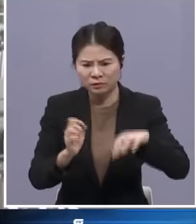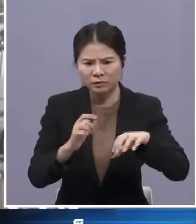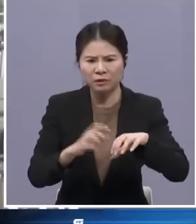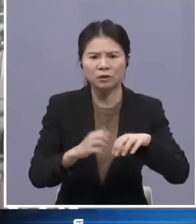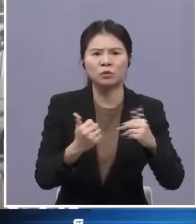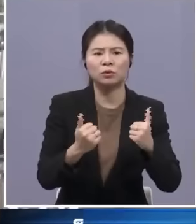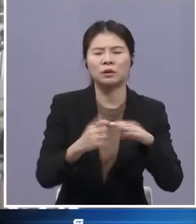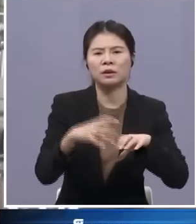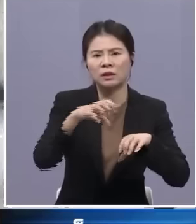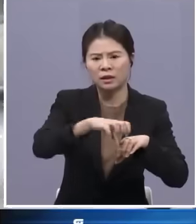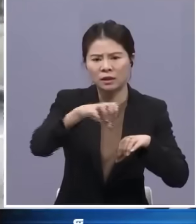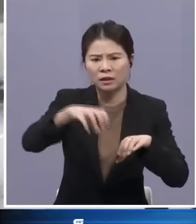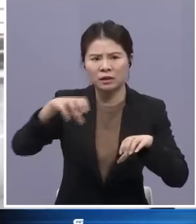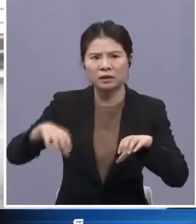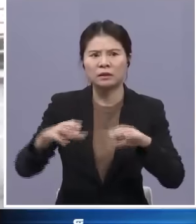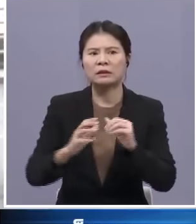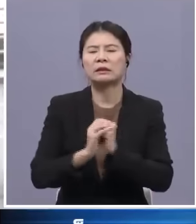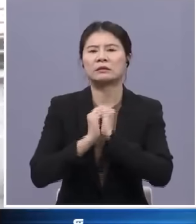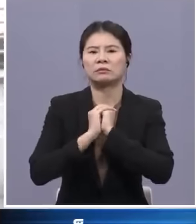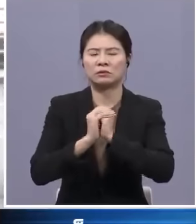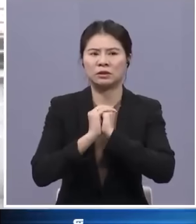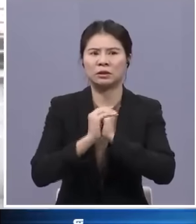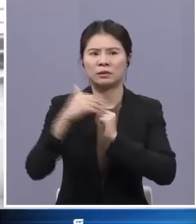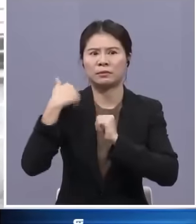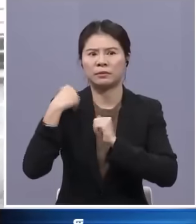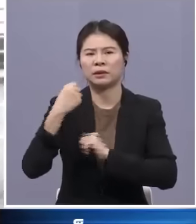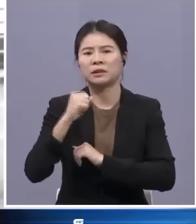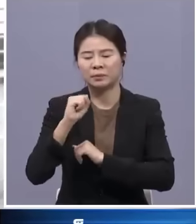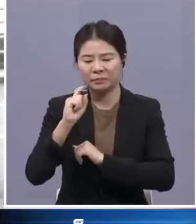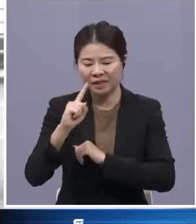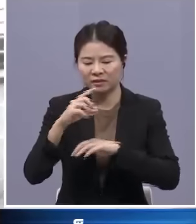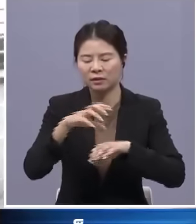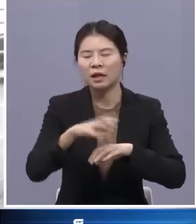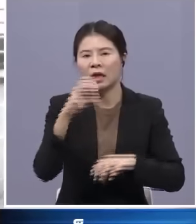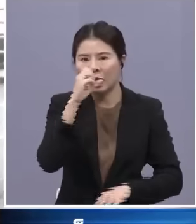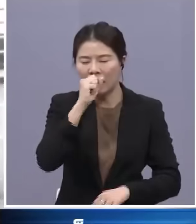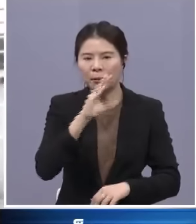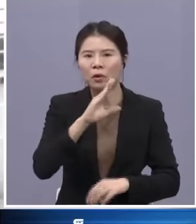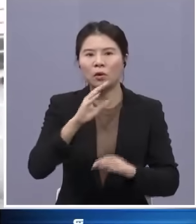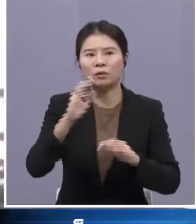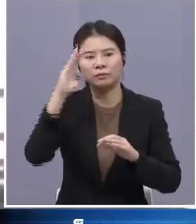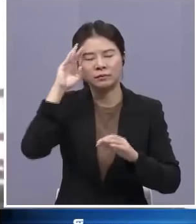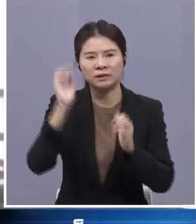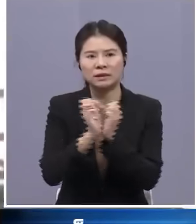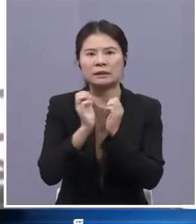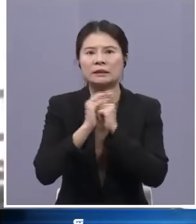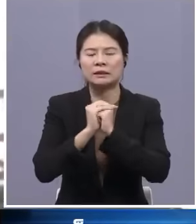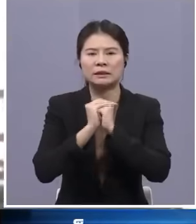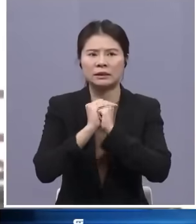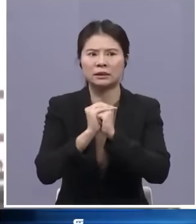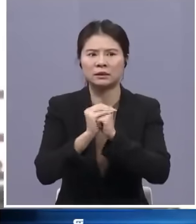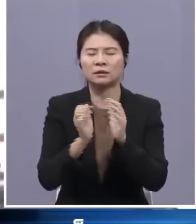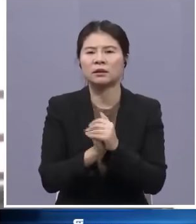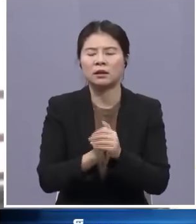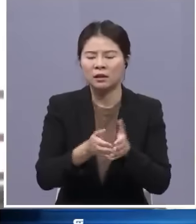แห่งอันนี้ BBC รายงานนะฮะรวมถึงในเมืองเวนิสและปราโตอีกด้วยสถานีตำรวจจีนแห่งหนึ่งในกรุงโรมเขาบอกว่าพอไป